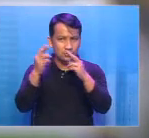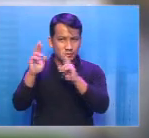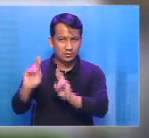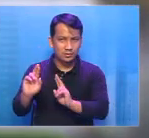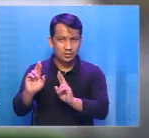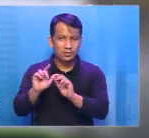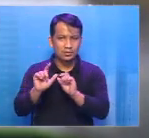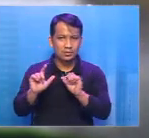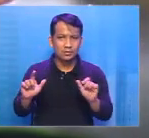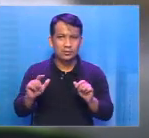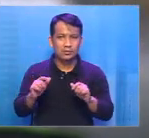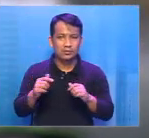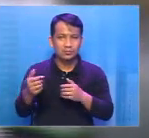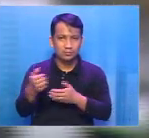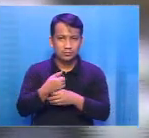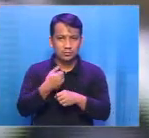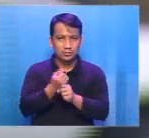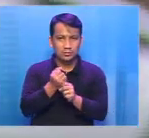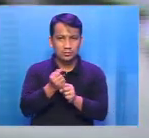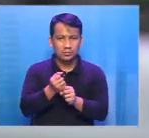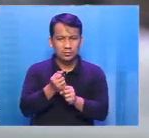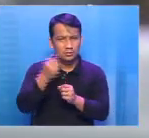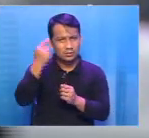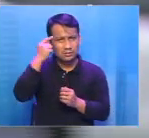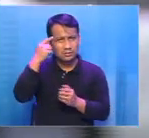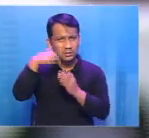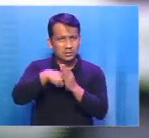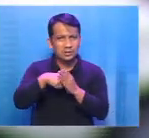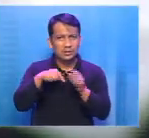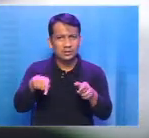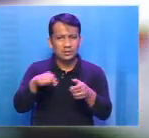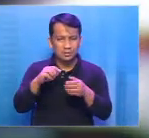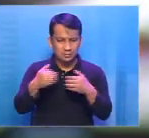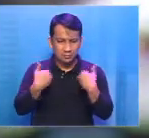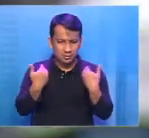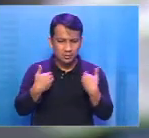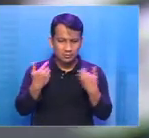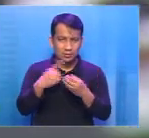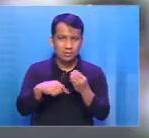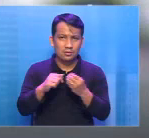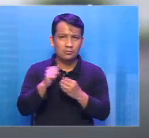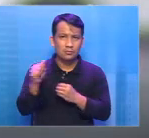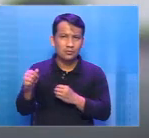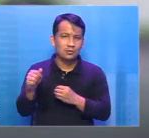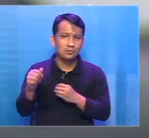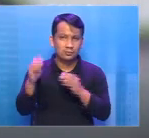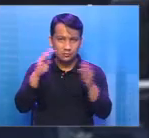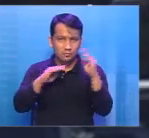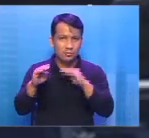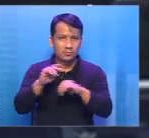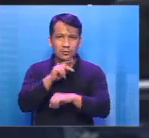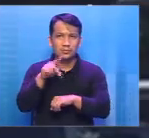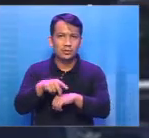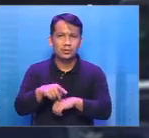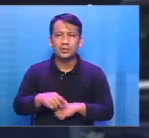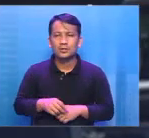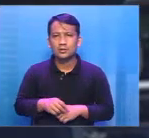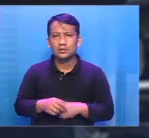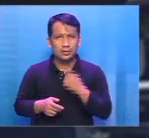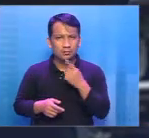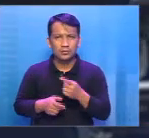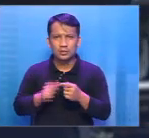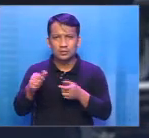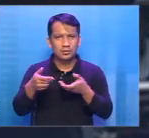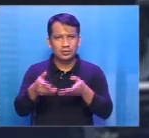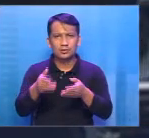sa batas ang paghubog sa critical thinking ng mga kabataan, lalo sa mga isyu ng bayan. Hindi raw